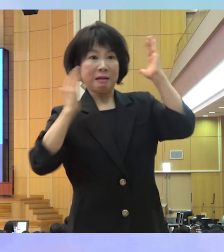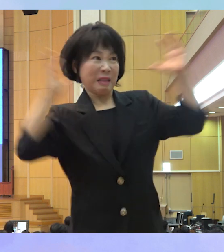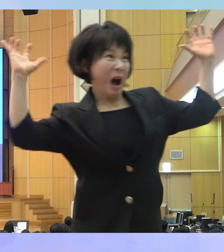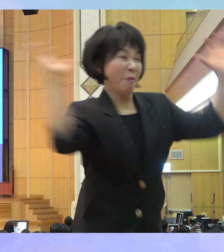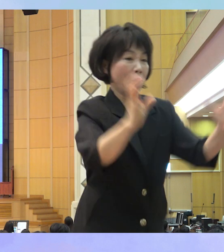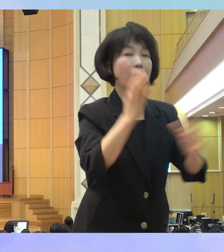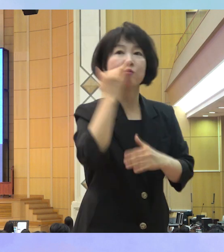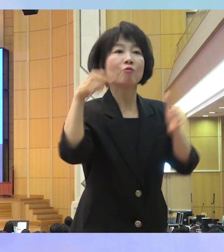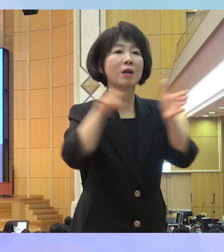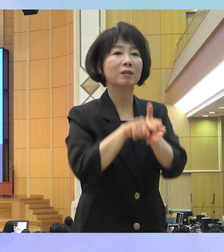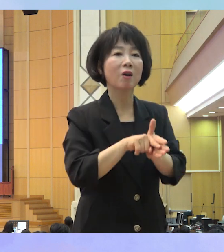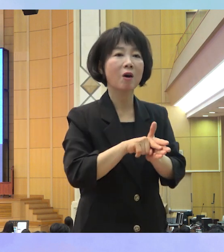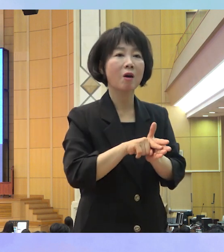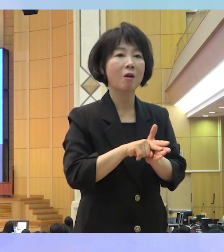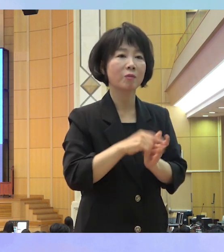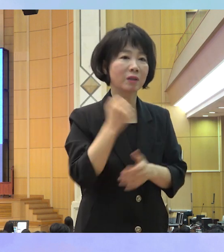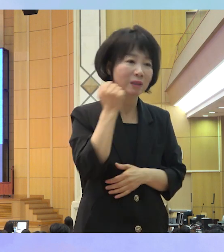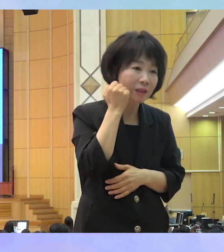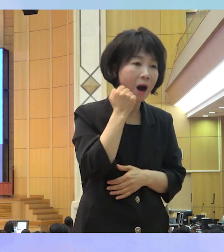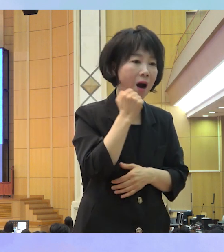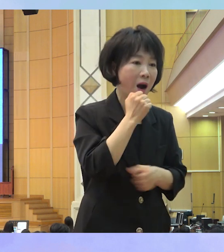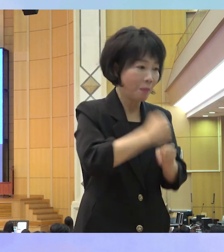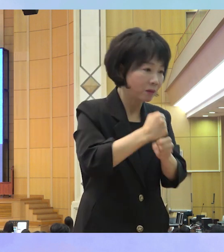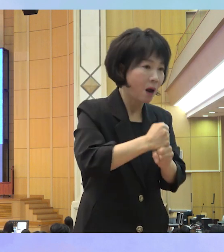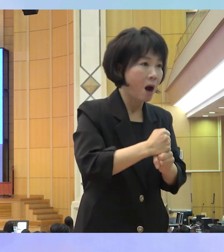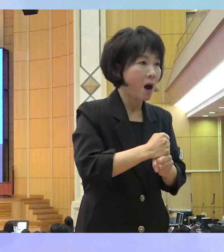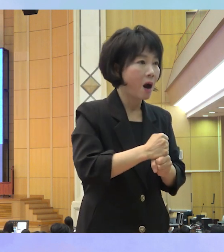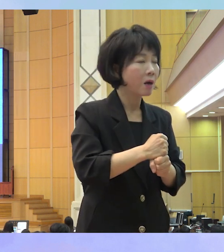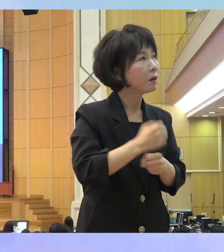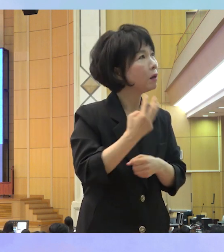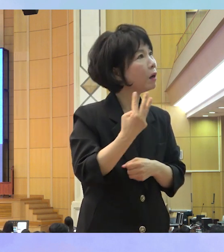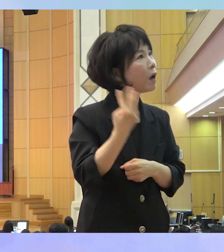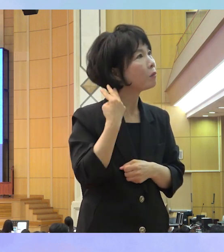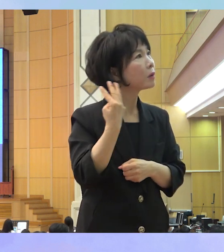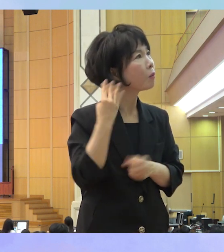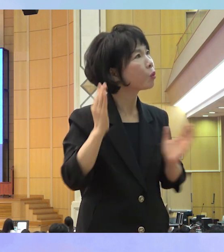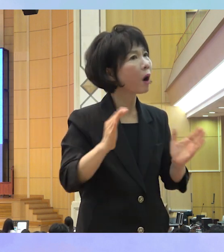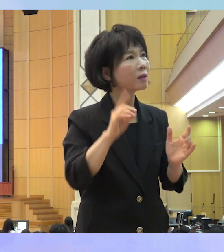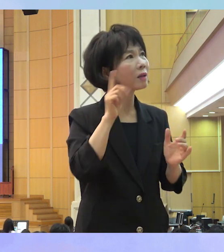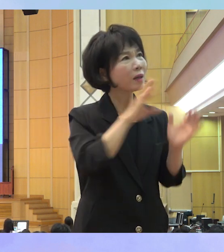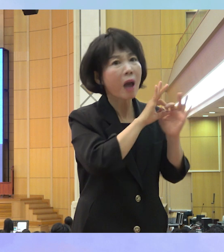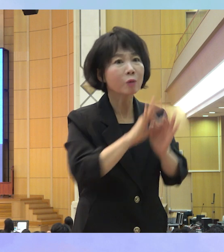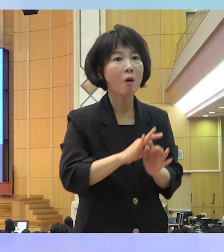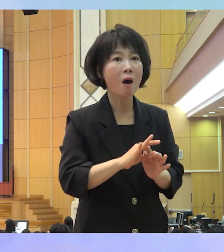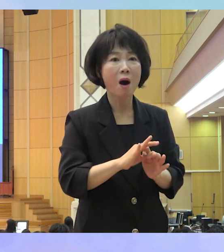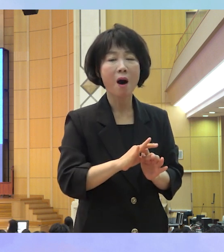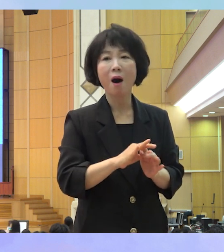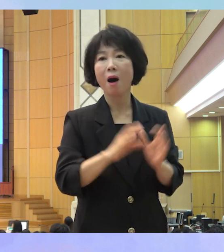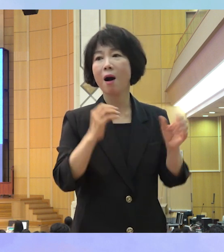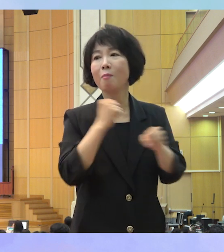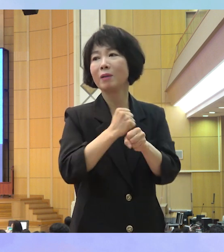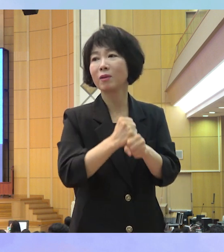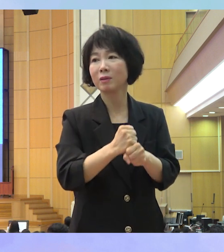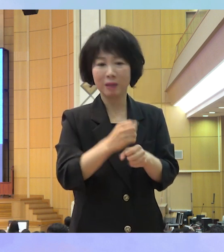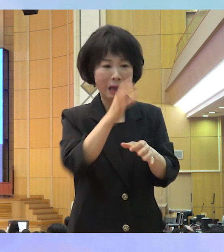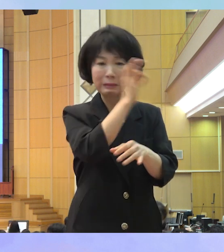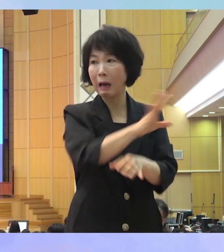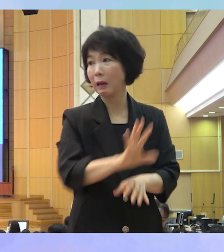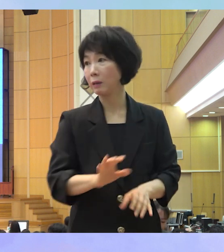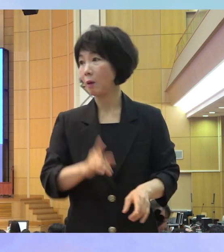왜냐하면 그래서 저희 이제 교구실에다가 말씀을 드렸어요. 이제 부모님이신 분들을 좀 이렇게 카운팅을 해달라고 했더니